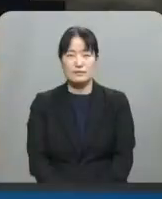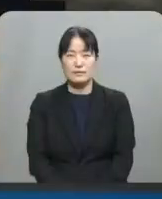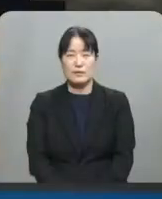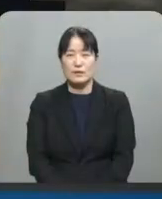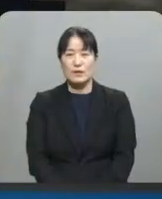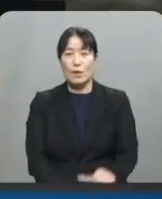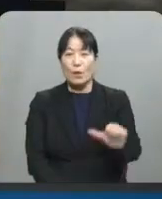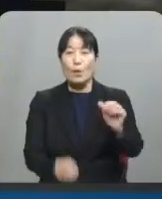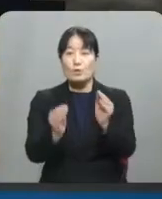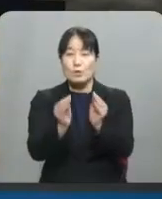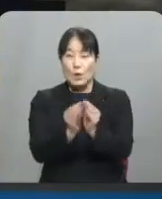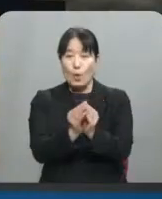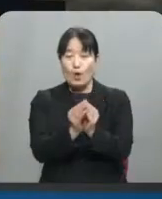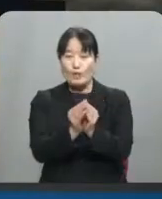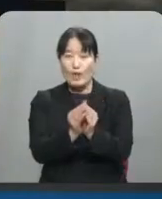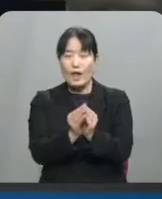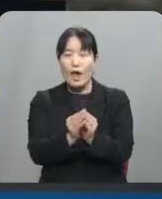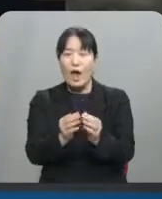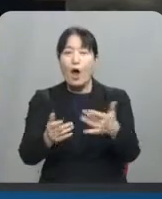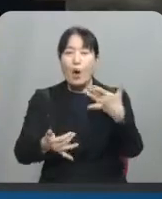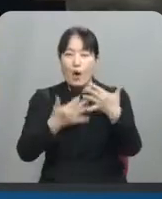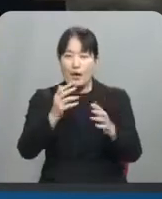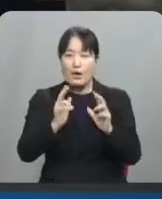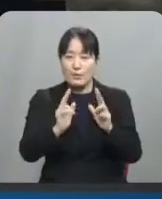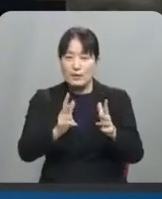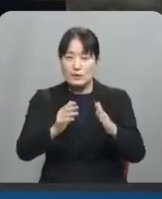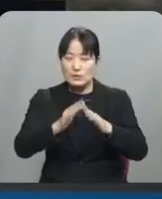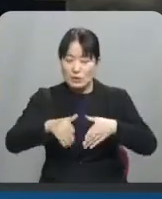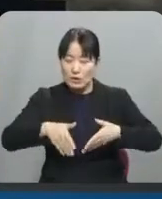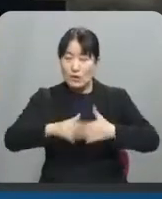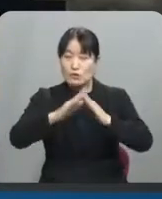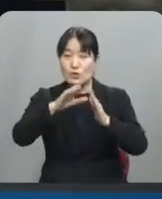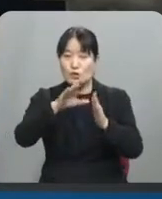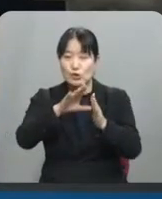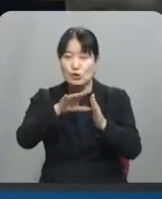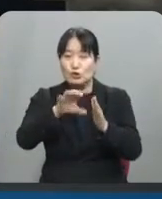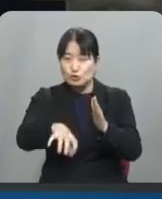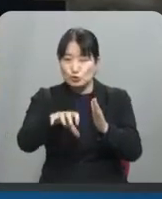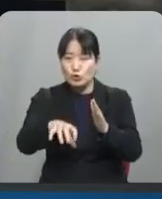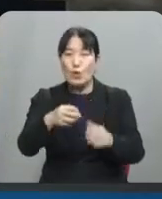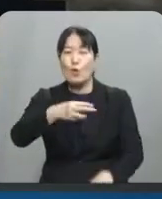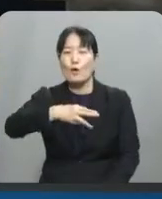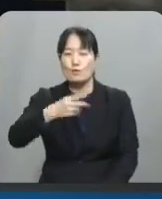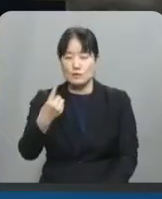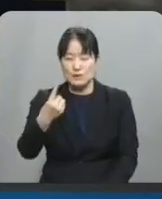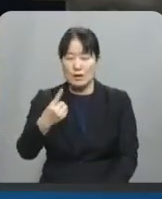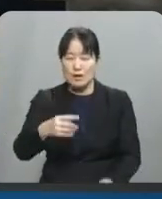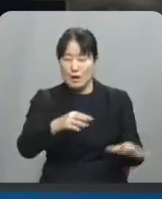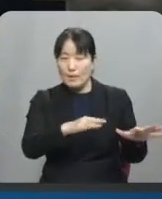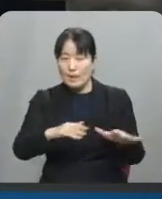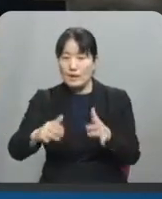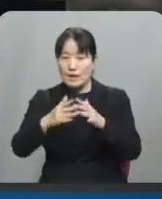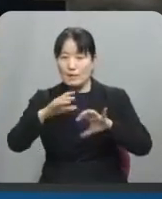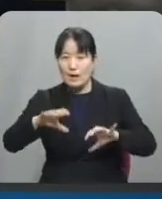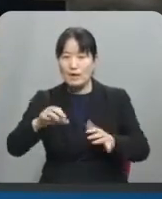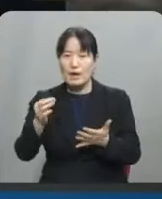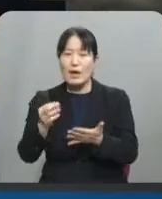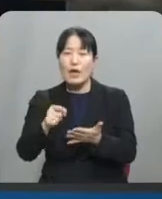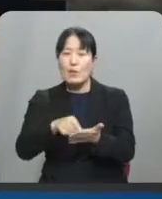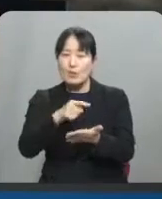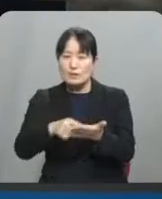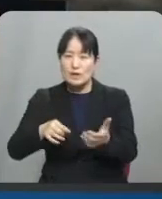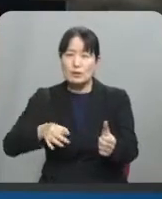5조 원대 화력발전소 건설 사업이 진행 중인 삼척에서는 어민들에게 어업 손실에 대한 보상이 이뤄졌는데요. 이